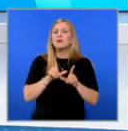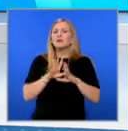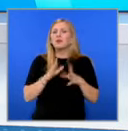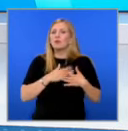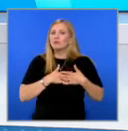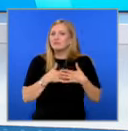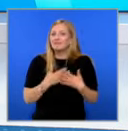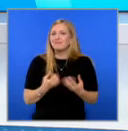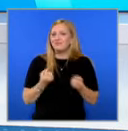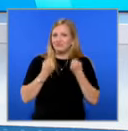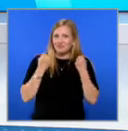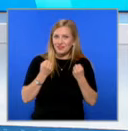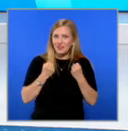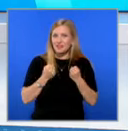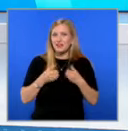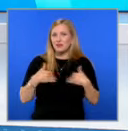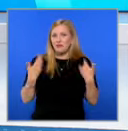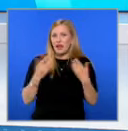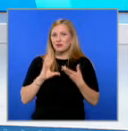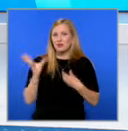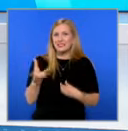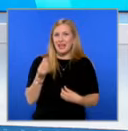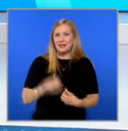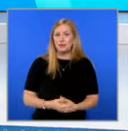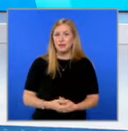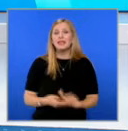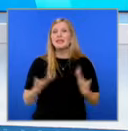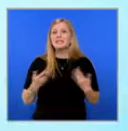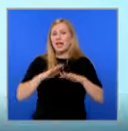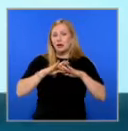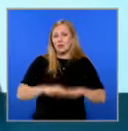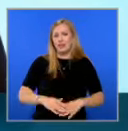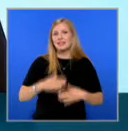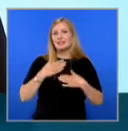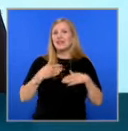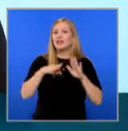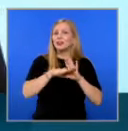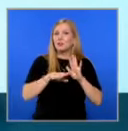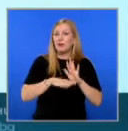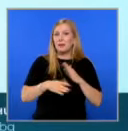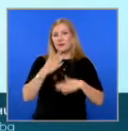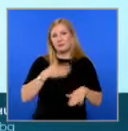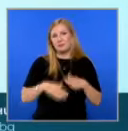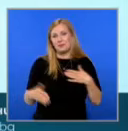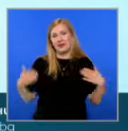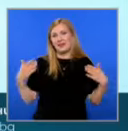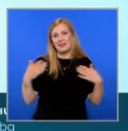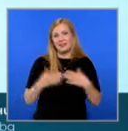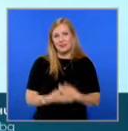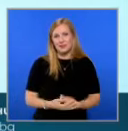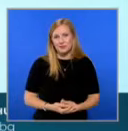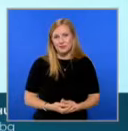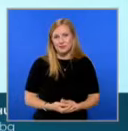да се обичат и да живеят в радост заедно сега останете с нади обретенова и пре още от деня